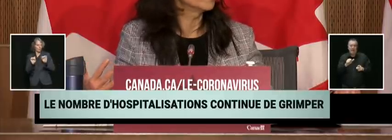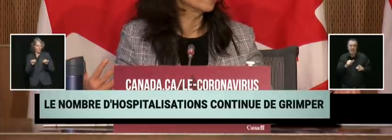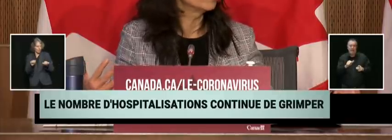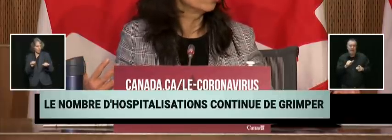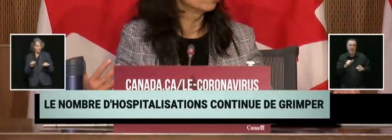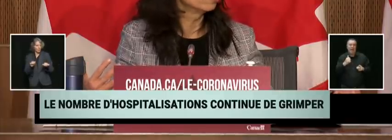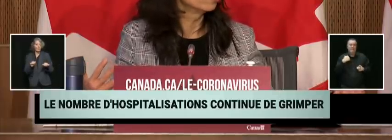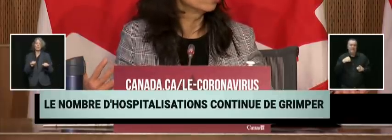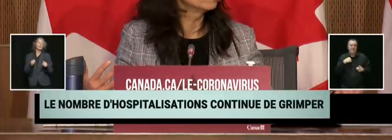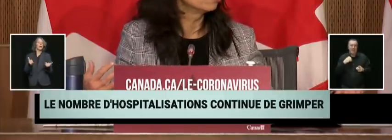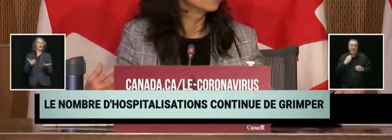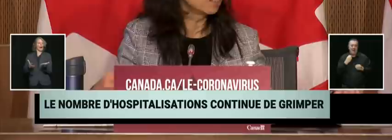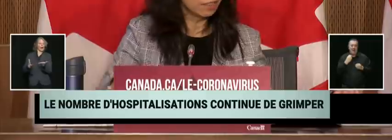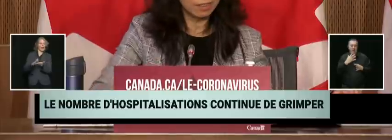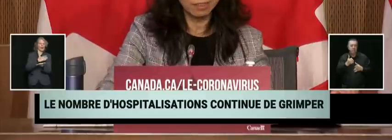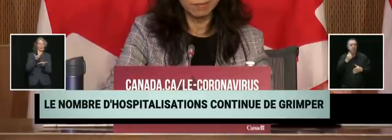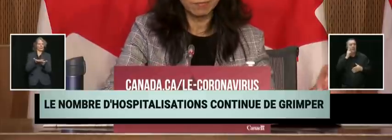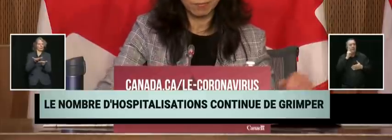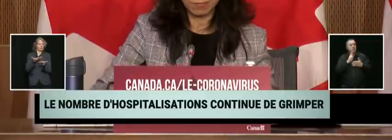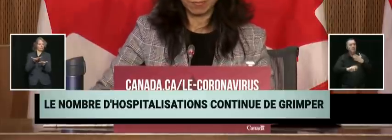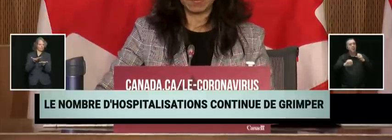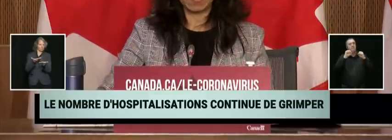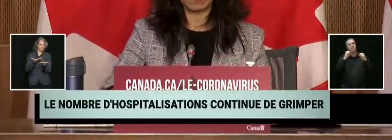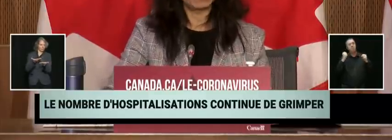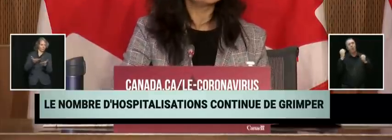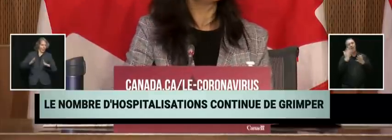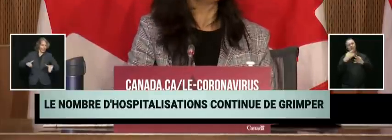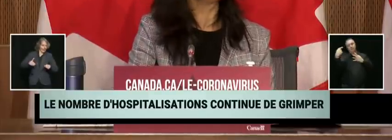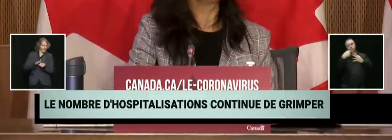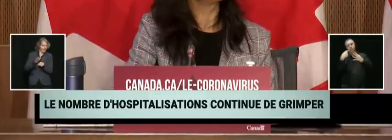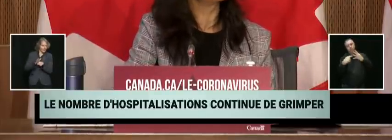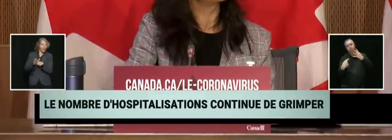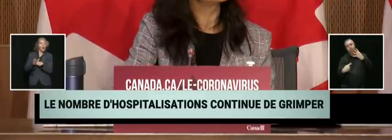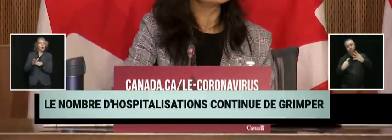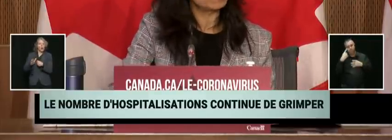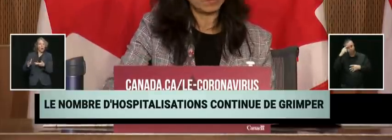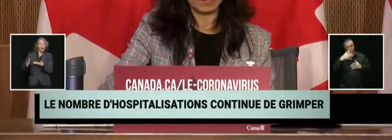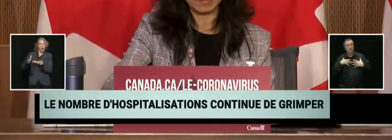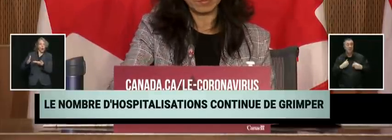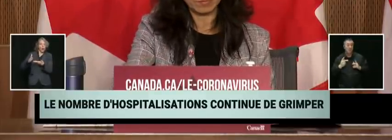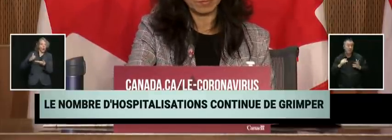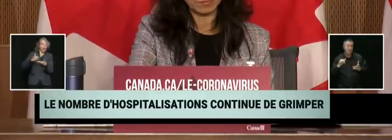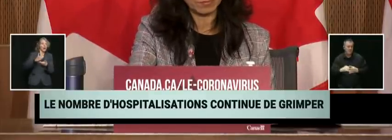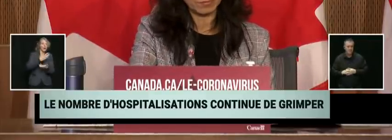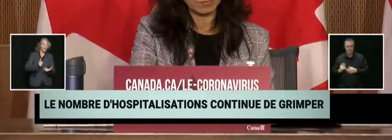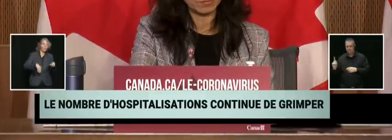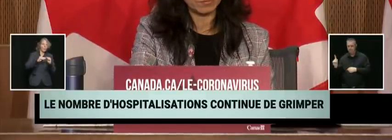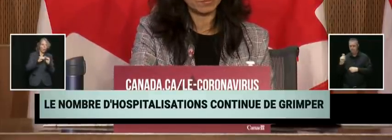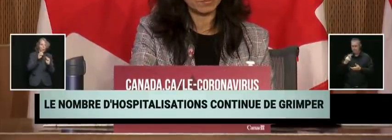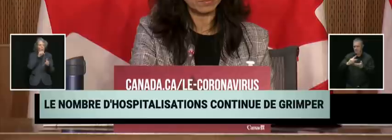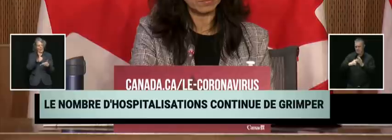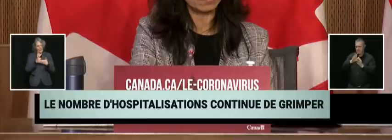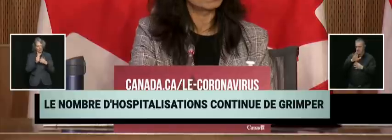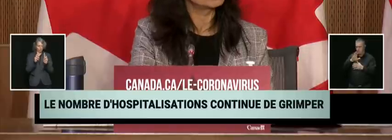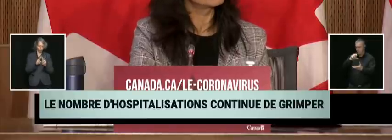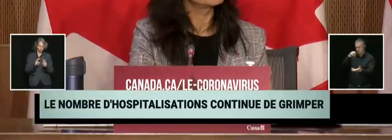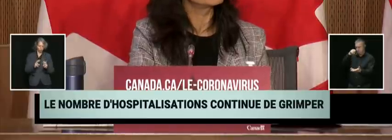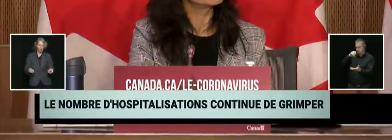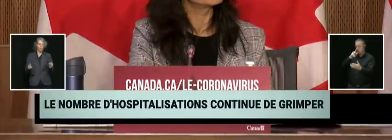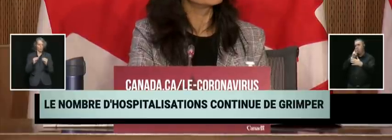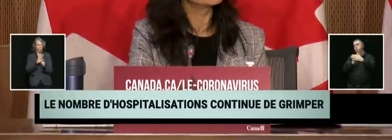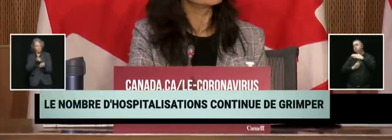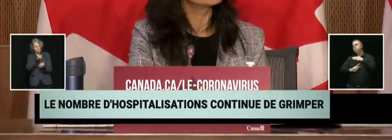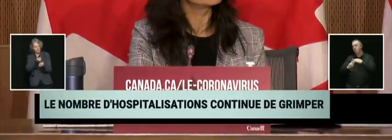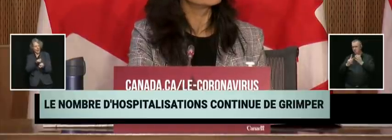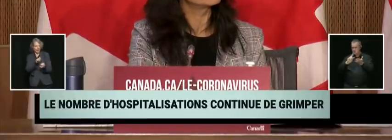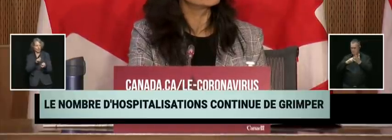la planification de santé publique. Et donc, est-ce que, selon vos projections et selon ce que vous voyez, vous prédisez que, par exemple,